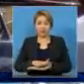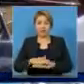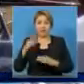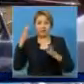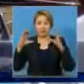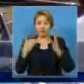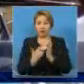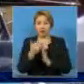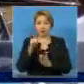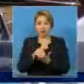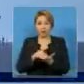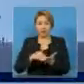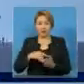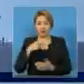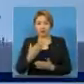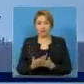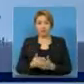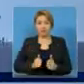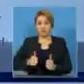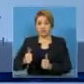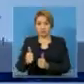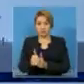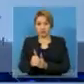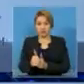институттары жоғары бағалағанын жеткізді. Ал алдағы